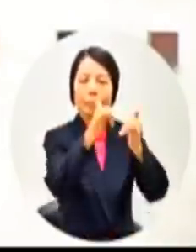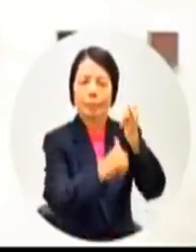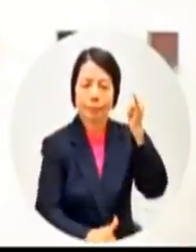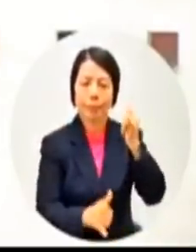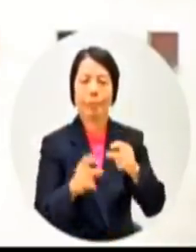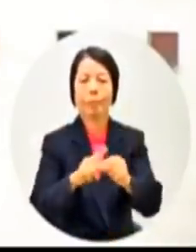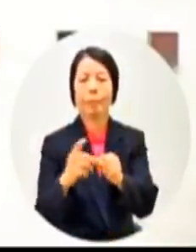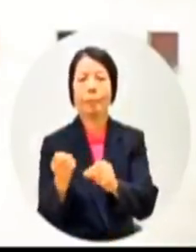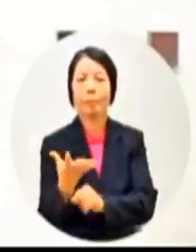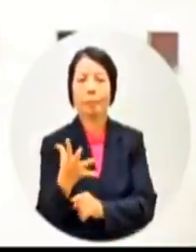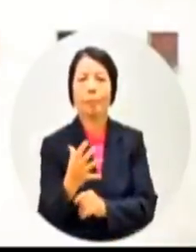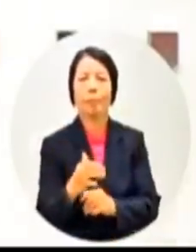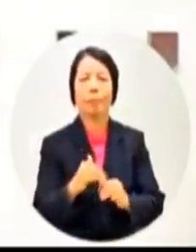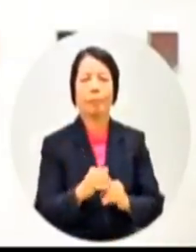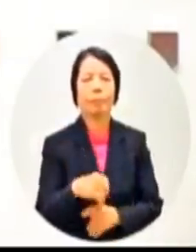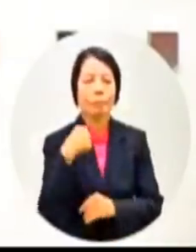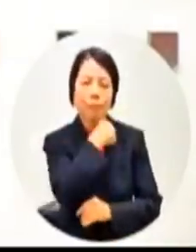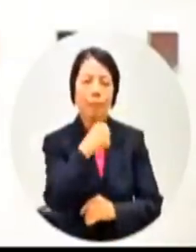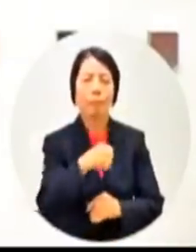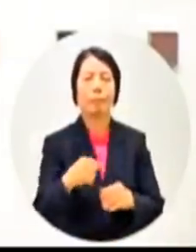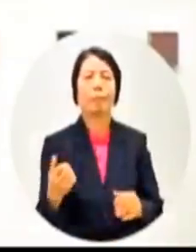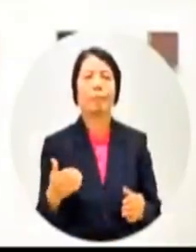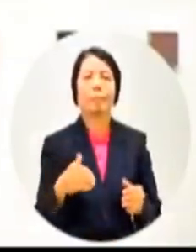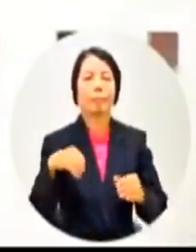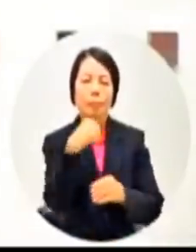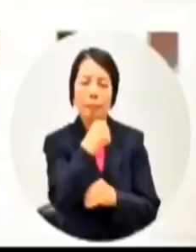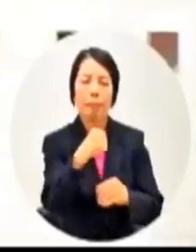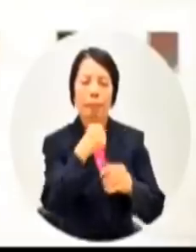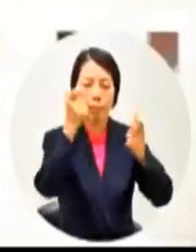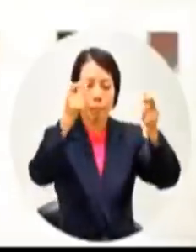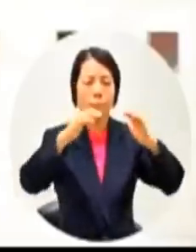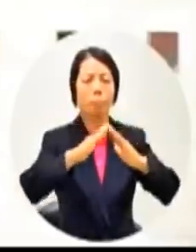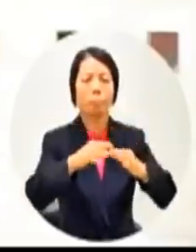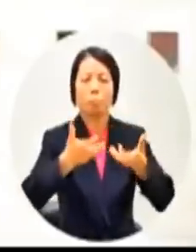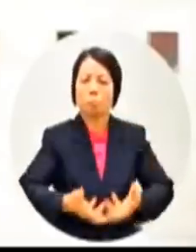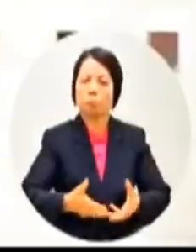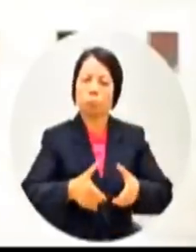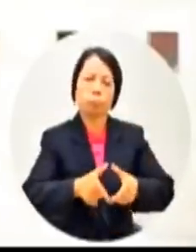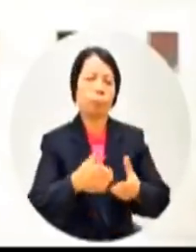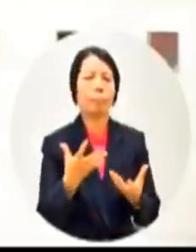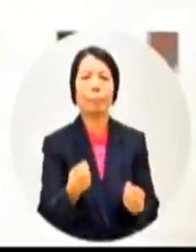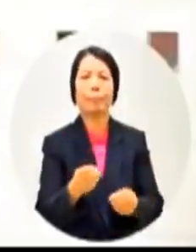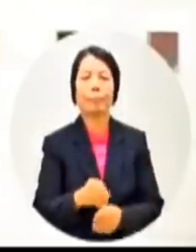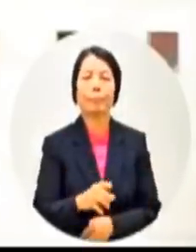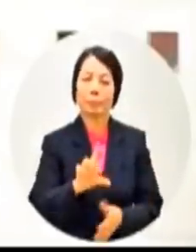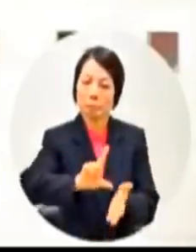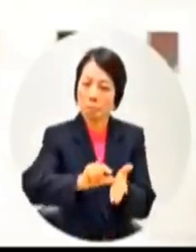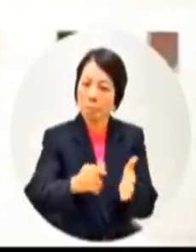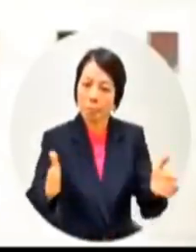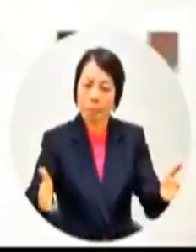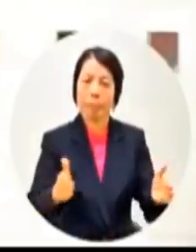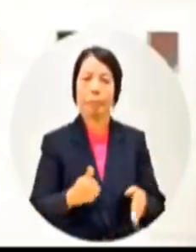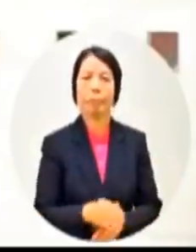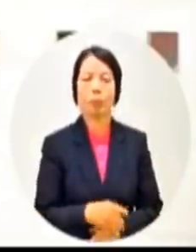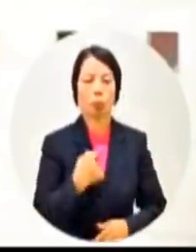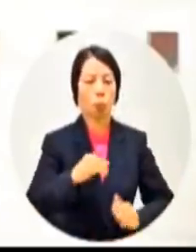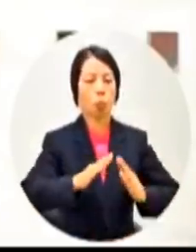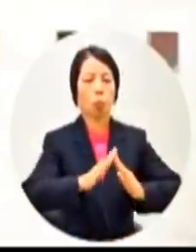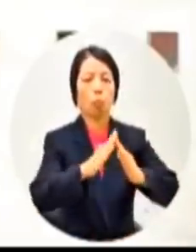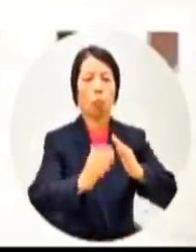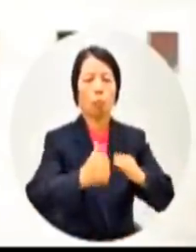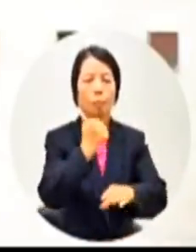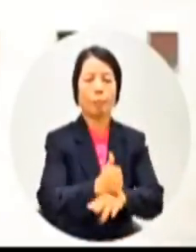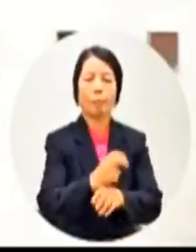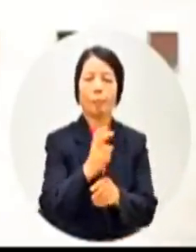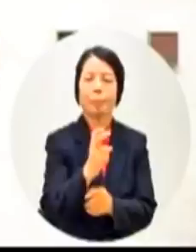心。这次这一段时间以来，我大概市长当了才20天，感觉上已经